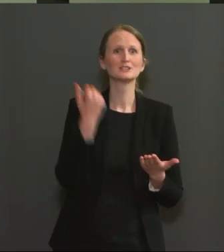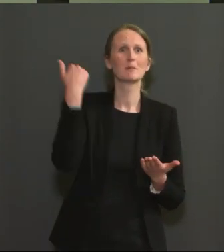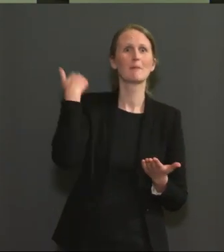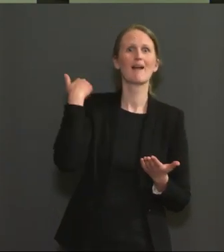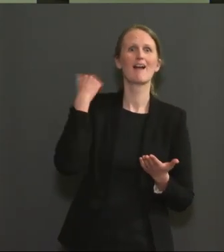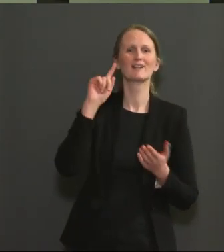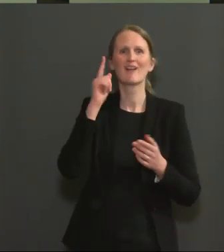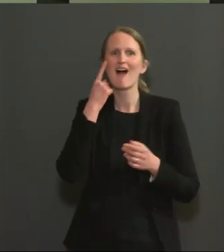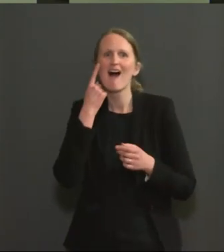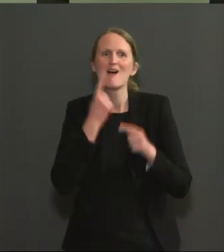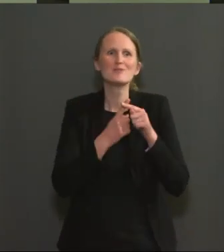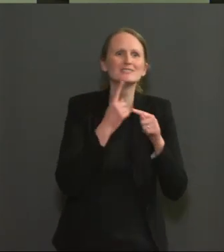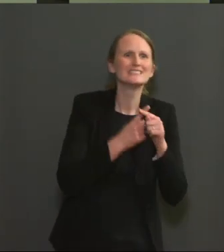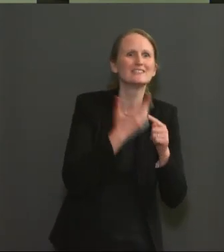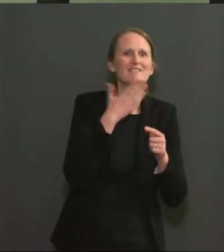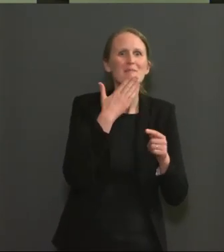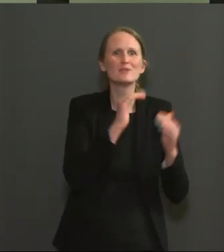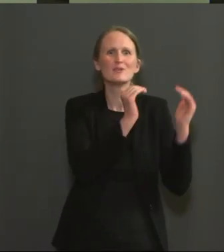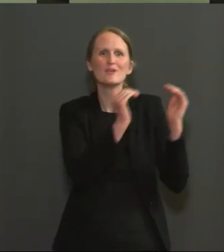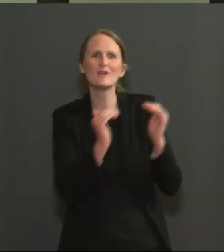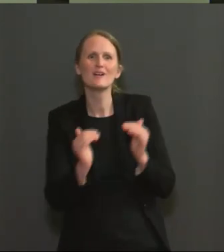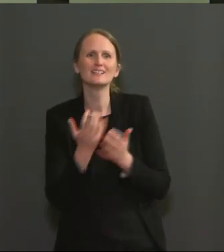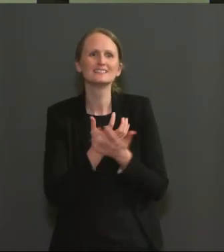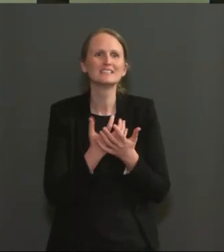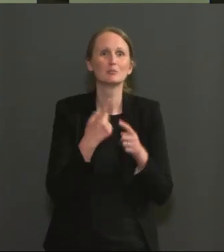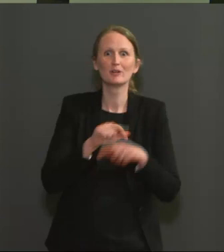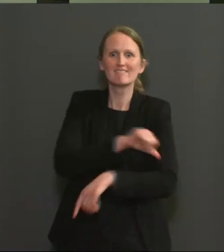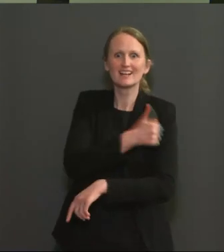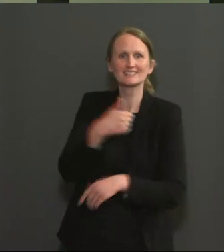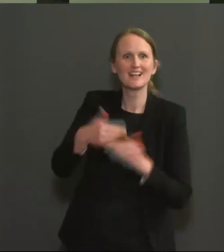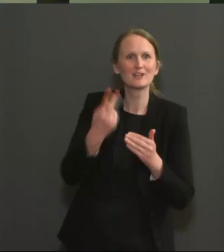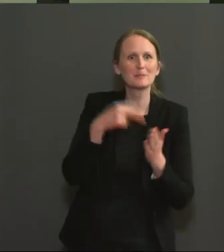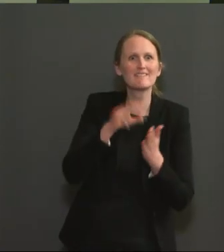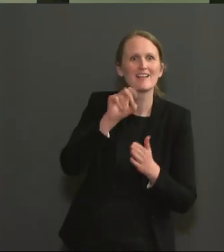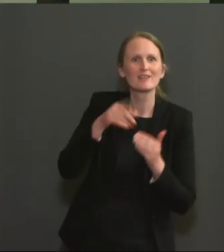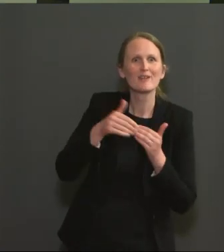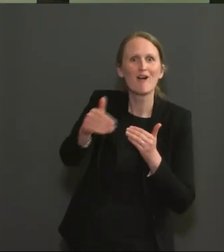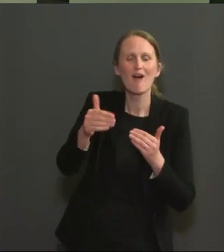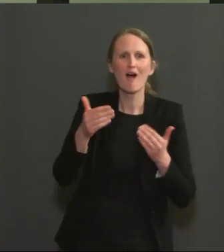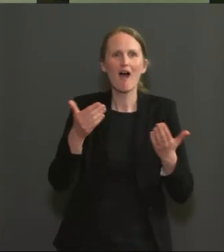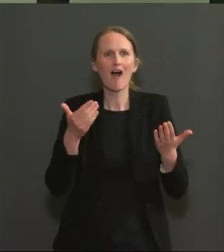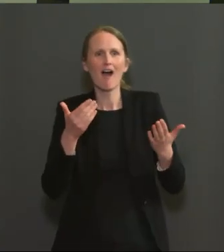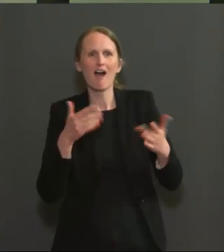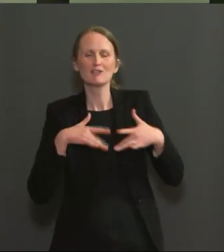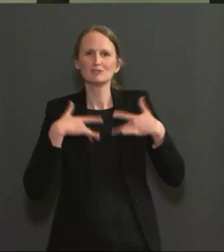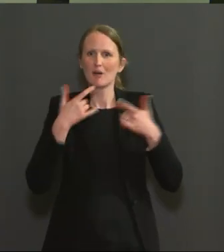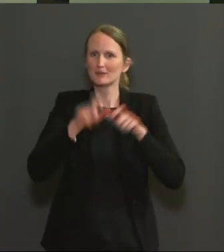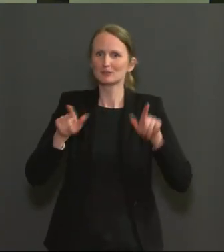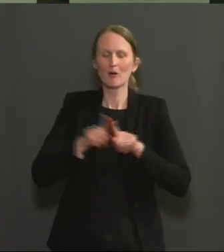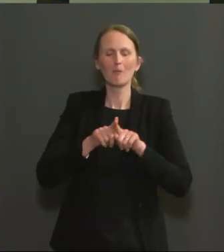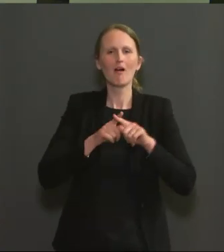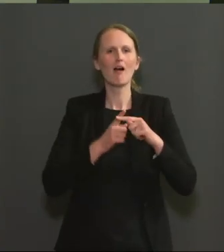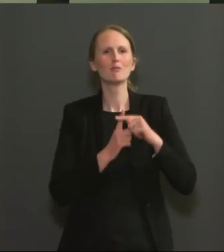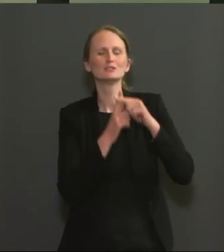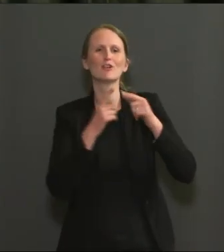l'arrivée du vaccin en 2021 certains ont pu se dire que cette histoire de covid-19 c'était de l'histoire ancienne rien n'est moins